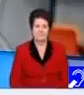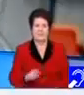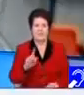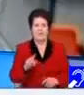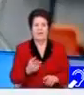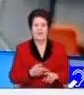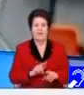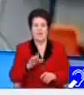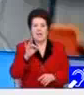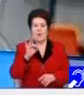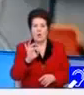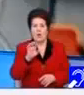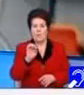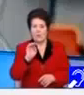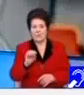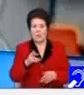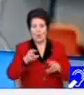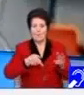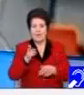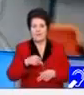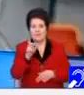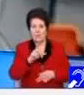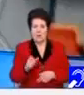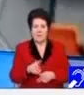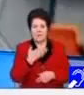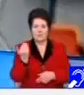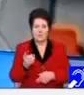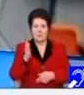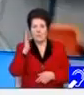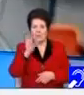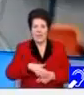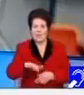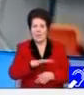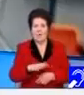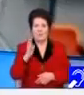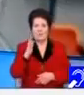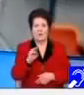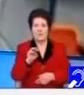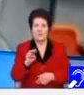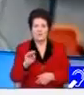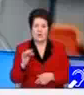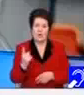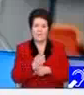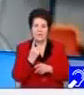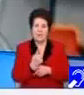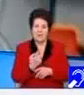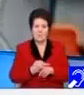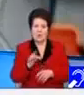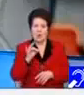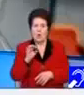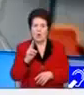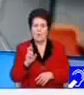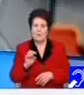Scenariul în care roboții operează oameni nu mai ține de domeniul viitorului. La Timișoara s-a realizat primul centru de chirurgie